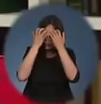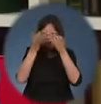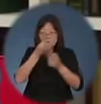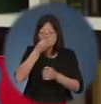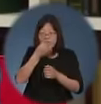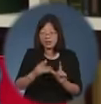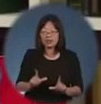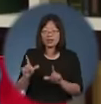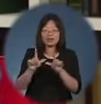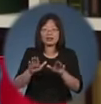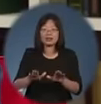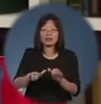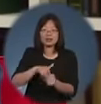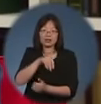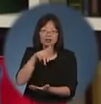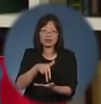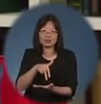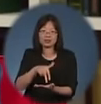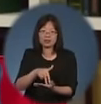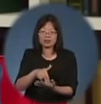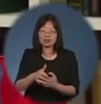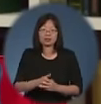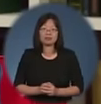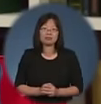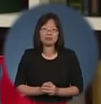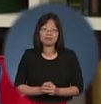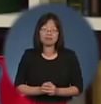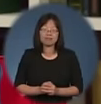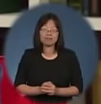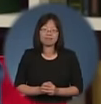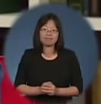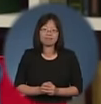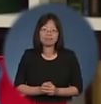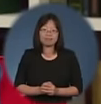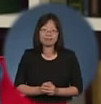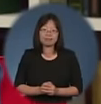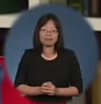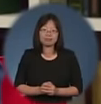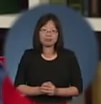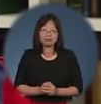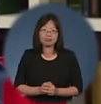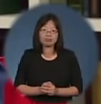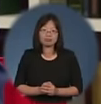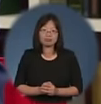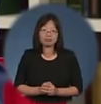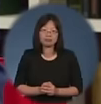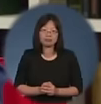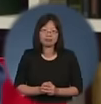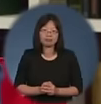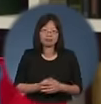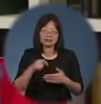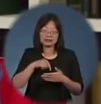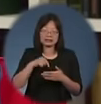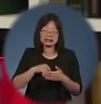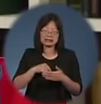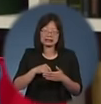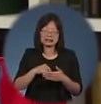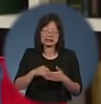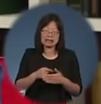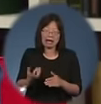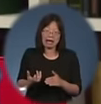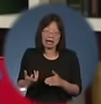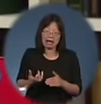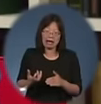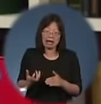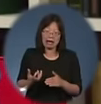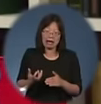있는이 현실에 관한음 어 갑 그니까 안가슴 그렇죠 예 이것이 더